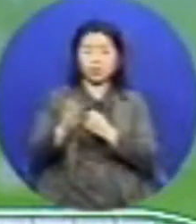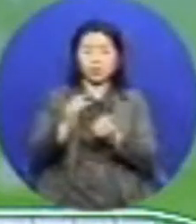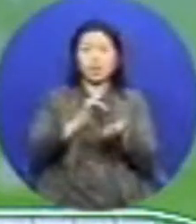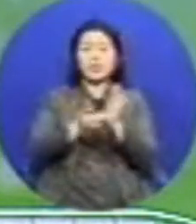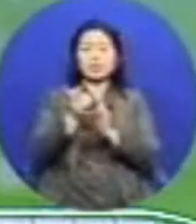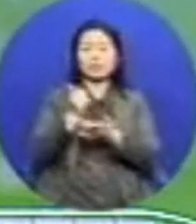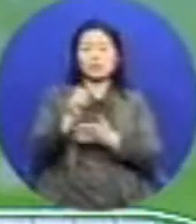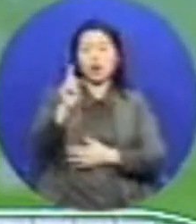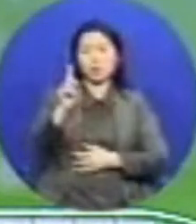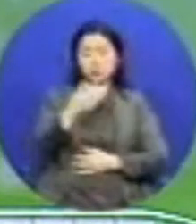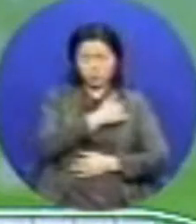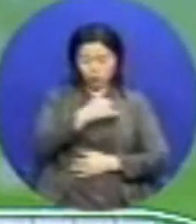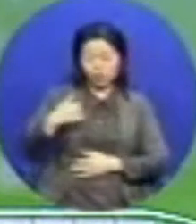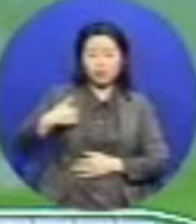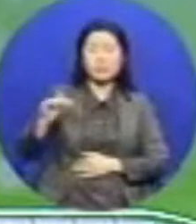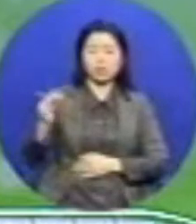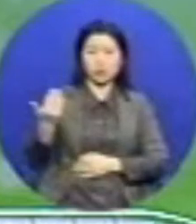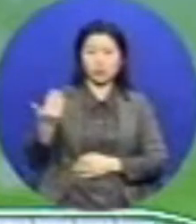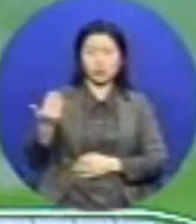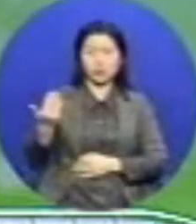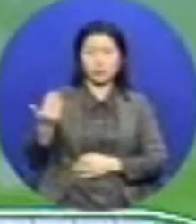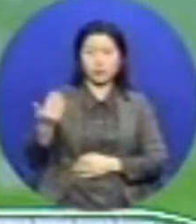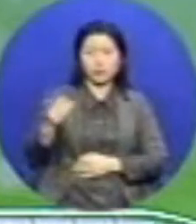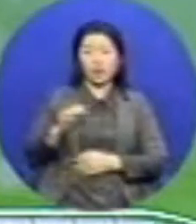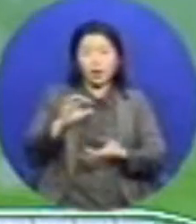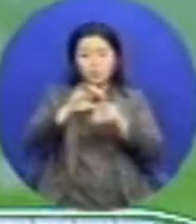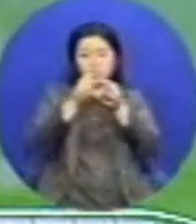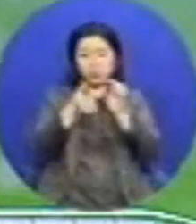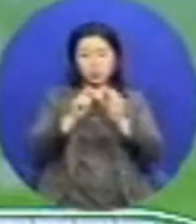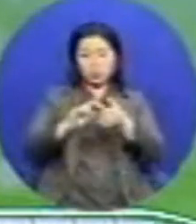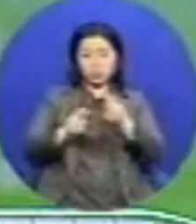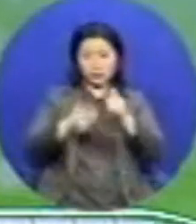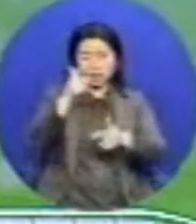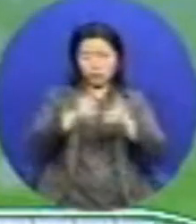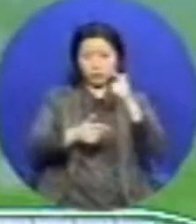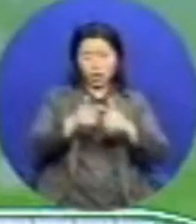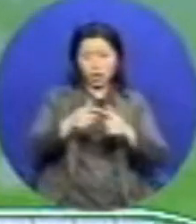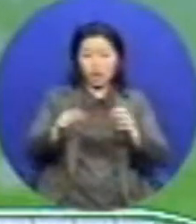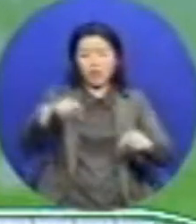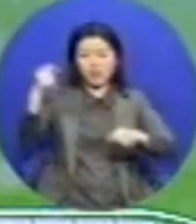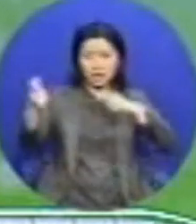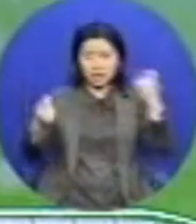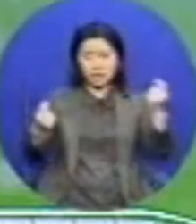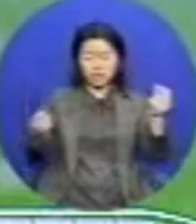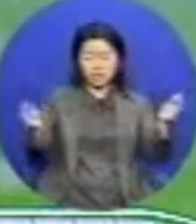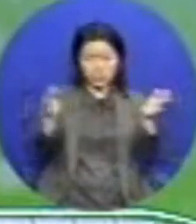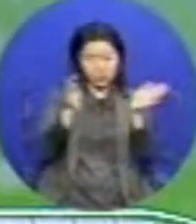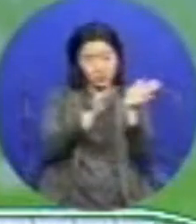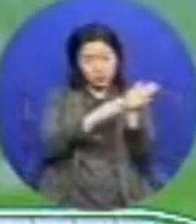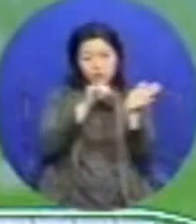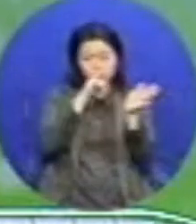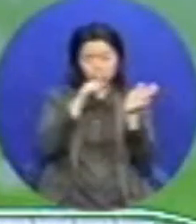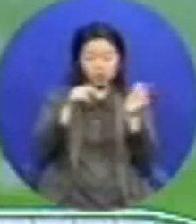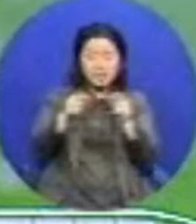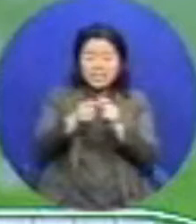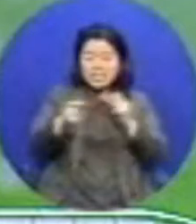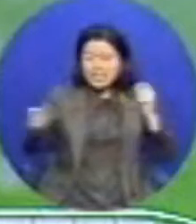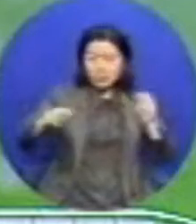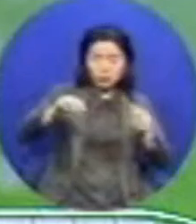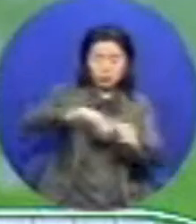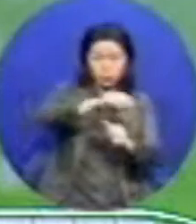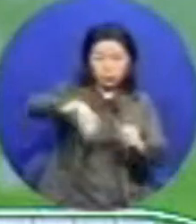여러분 포도 나무의 가지가 붙어 있어도 서로 떨어진 채로 끈으로 묶어 놓는 식으로